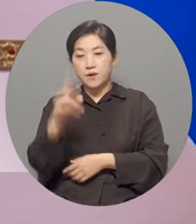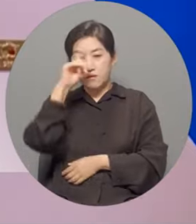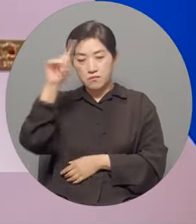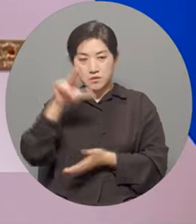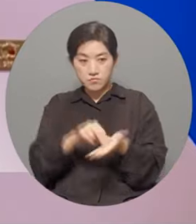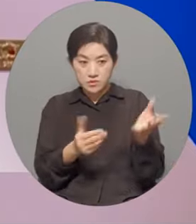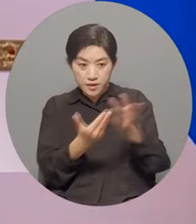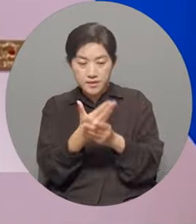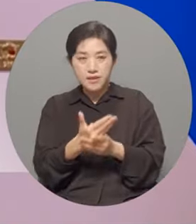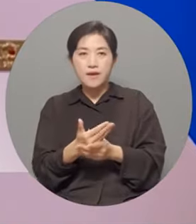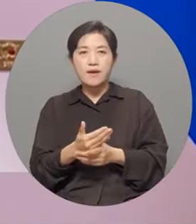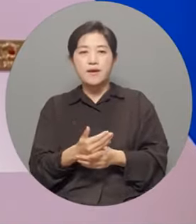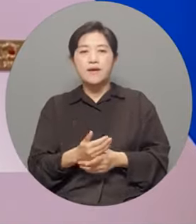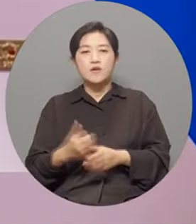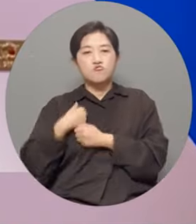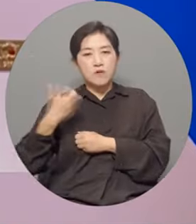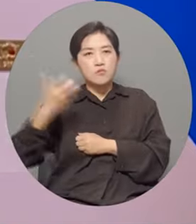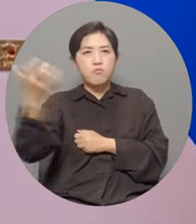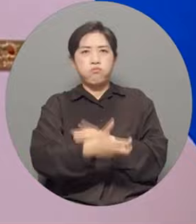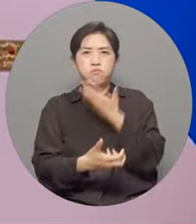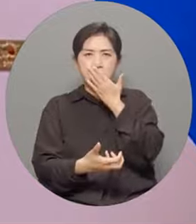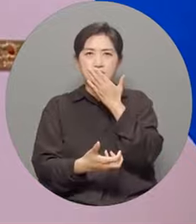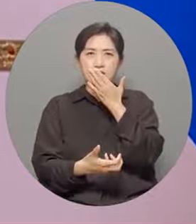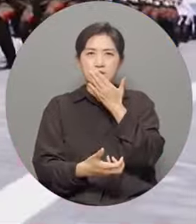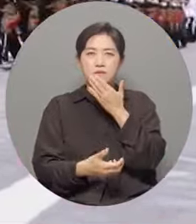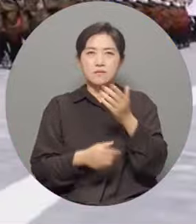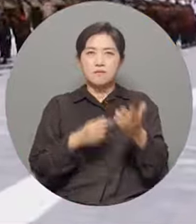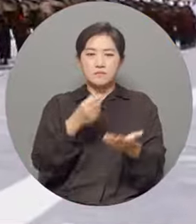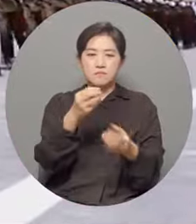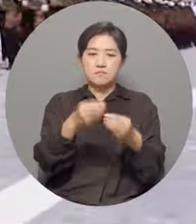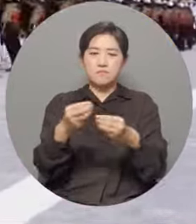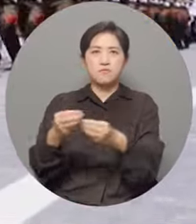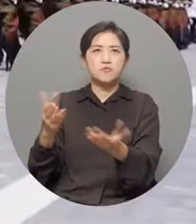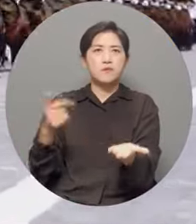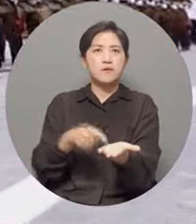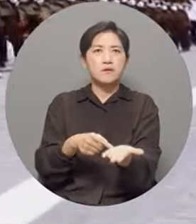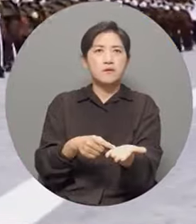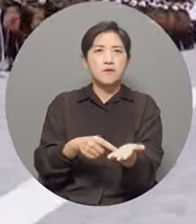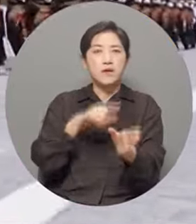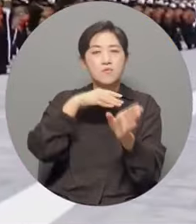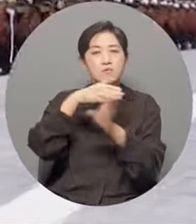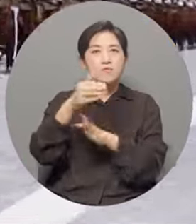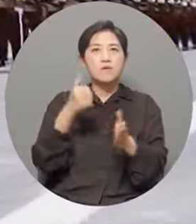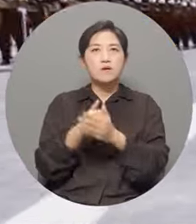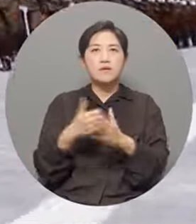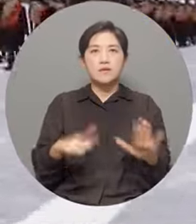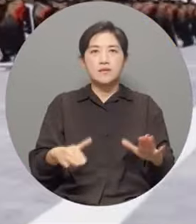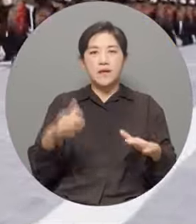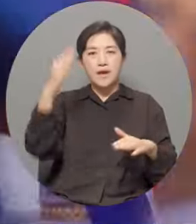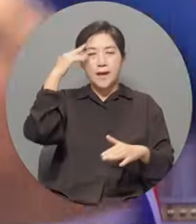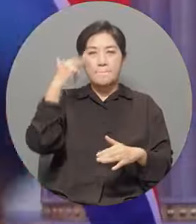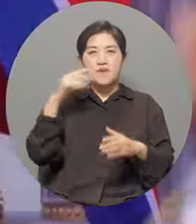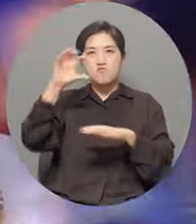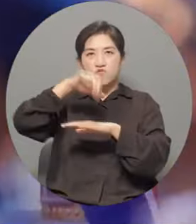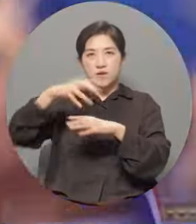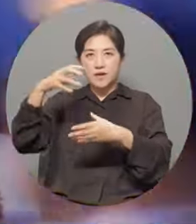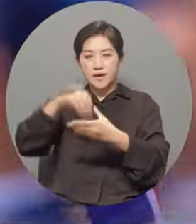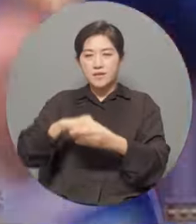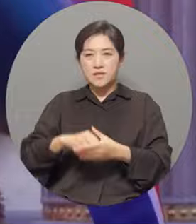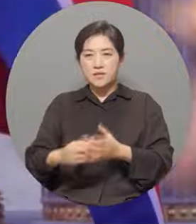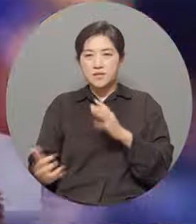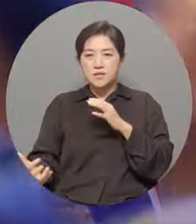한반도에 군사적으로 개입할 근거가 생긴 겁니다. 북한은 그동안 통상적인 한미훈련까지